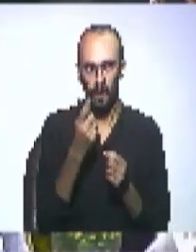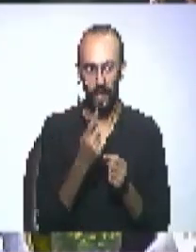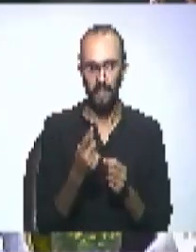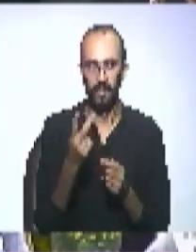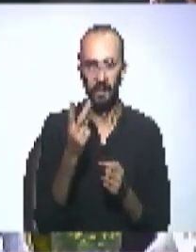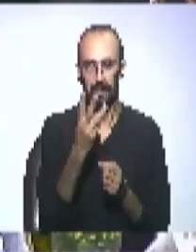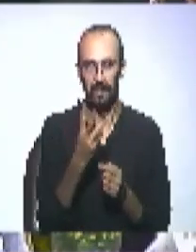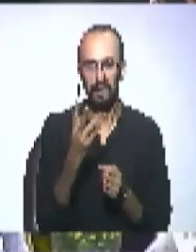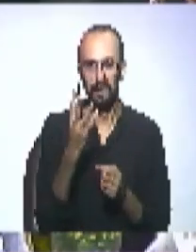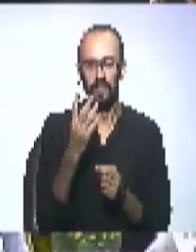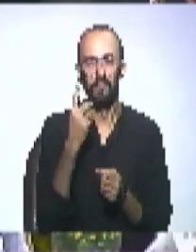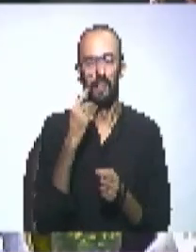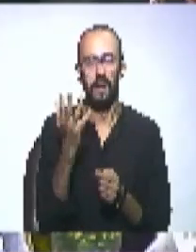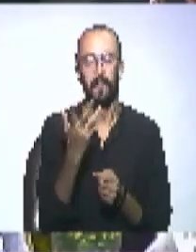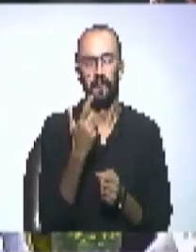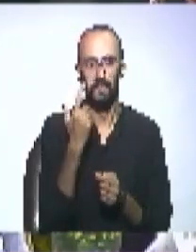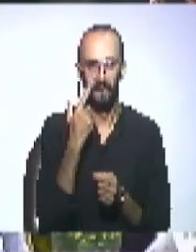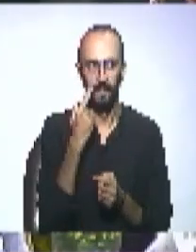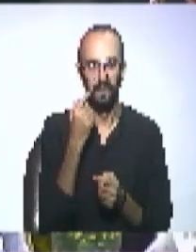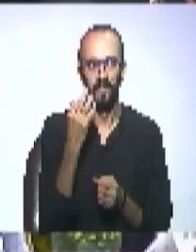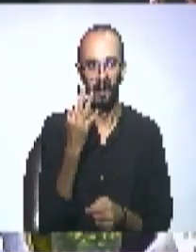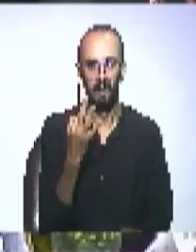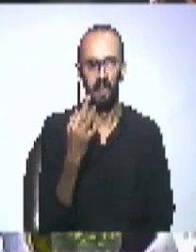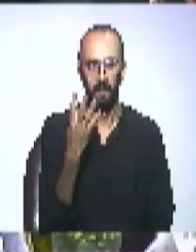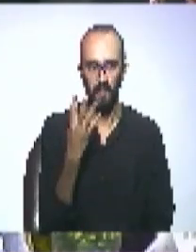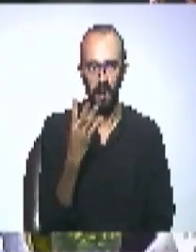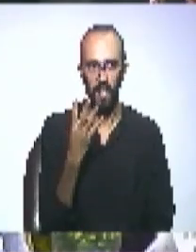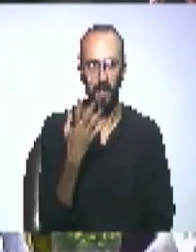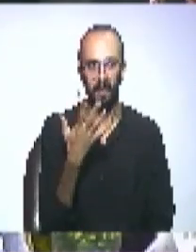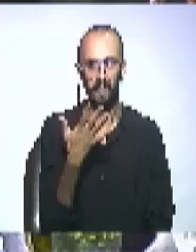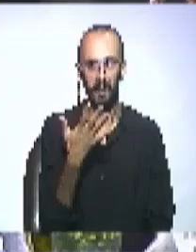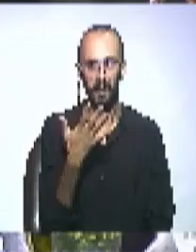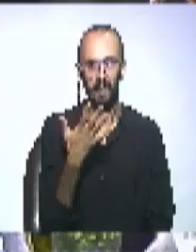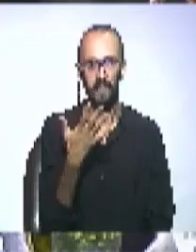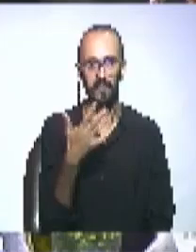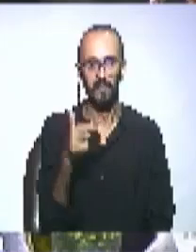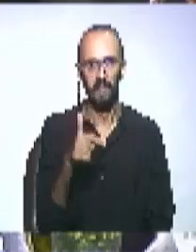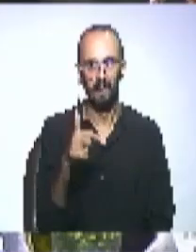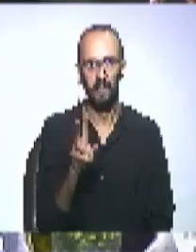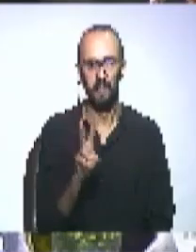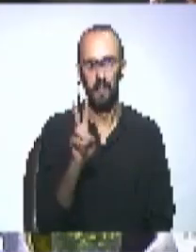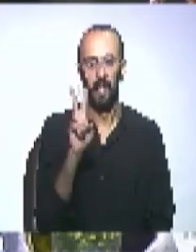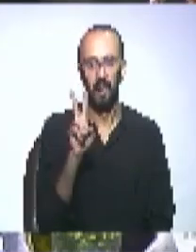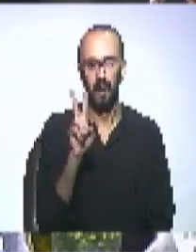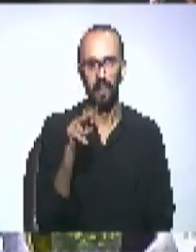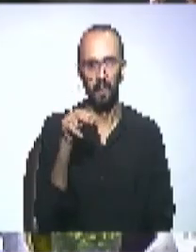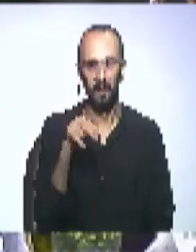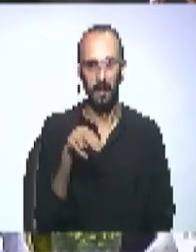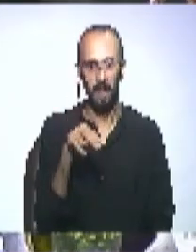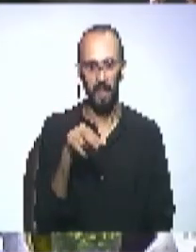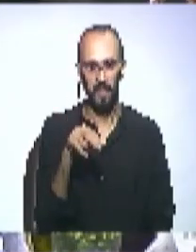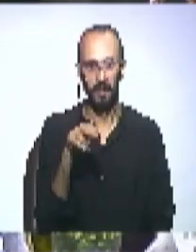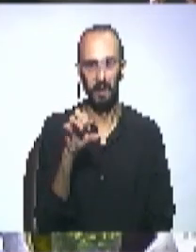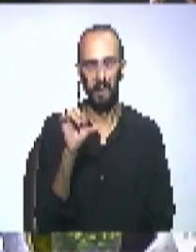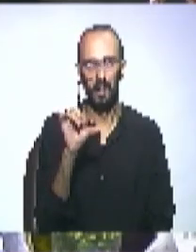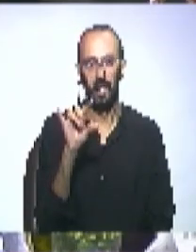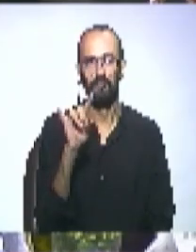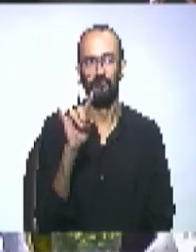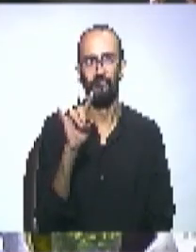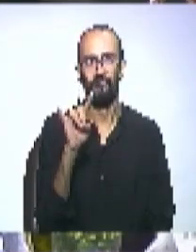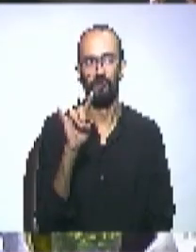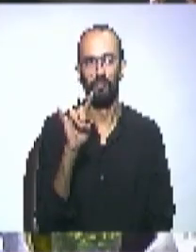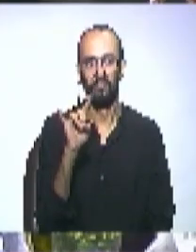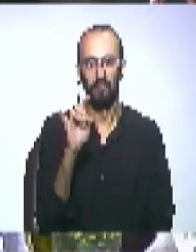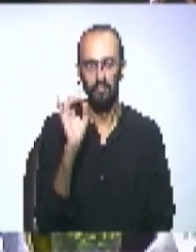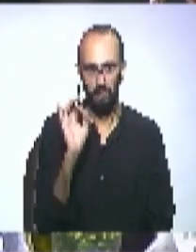اتنين، ادي تلاتة، اربعة، خمسة، ستة، سبعة، تمانية، تسعة، عشرة. يبقى